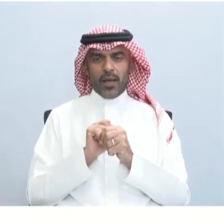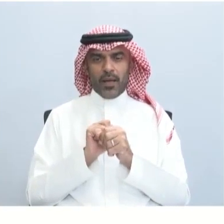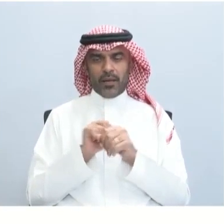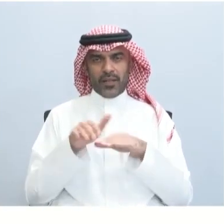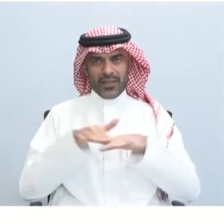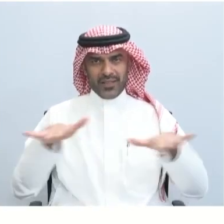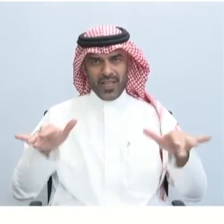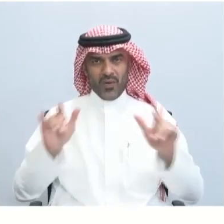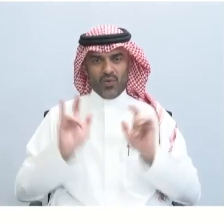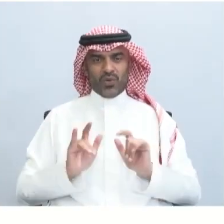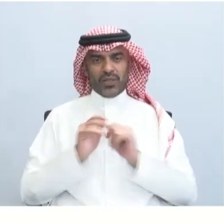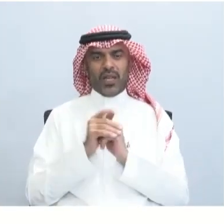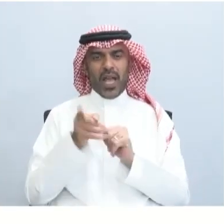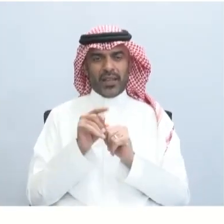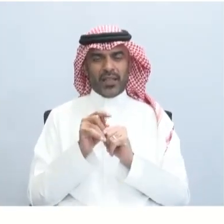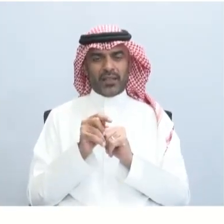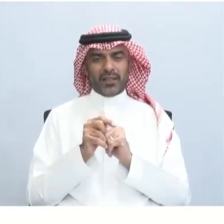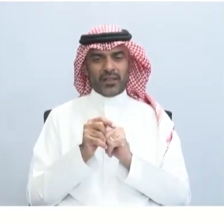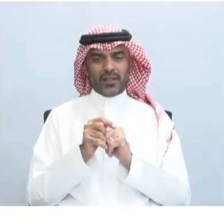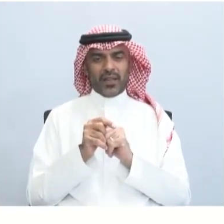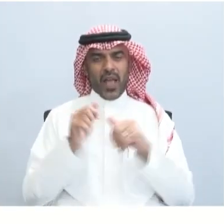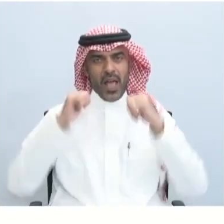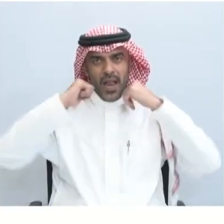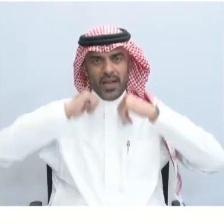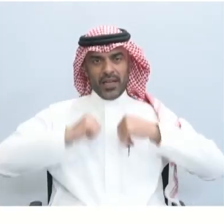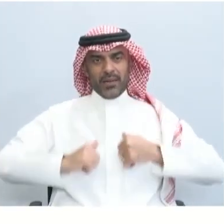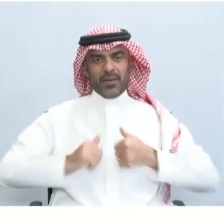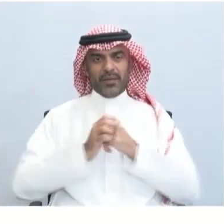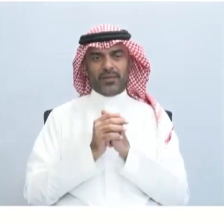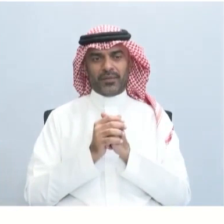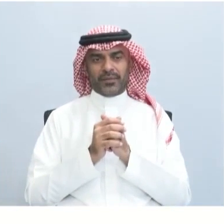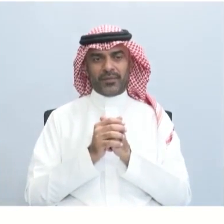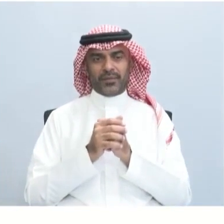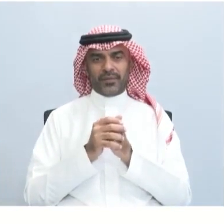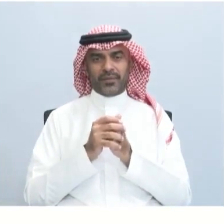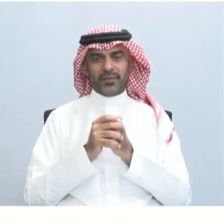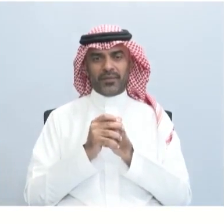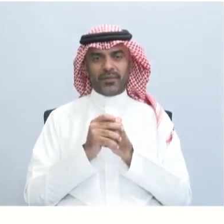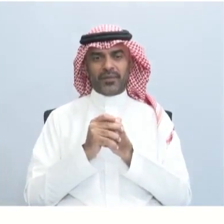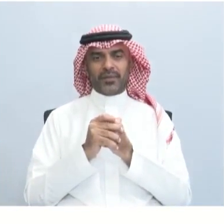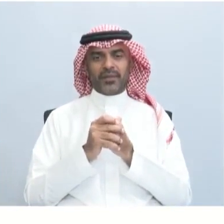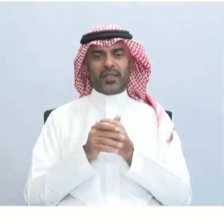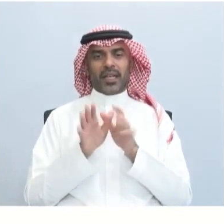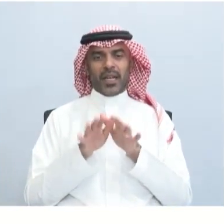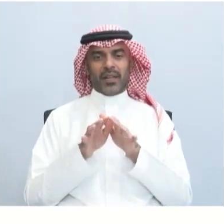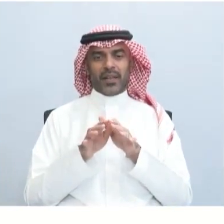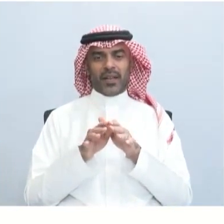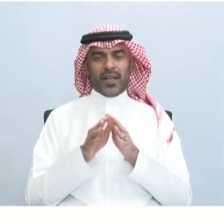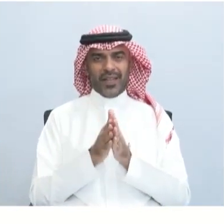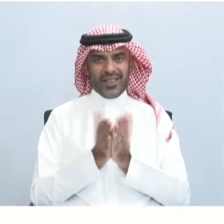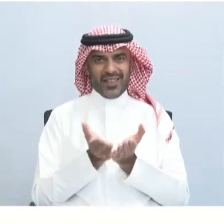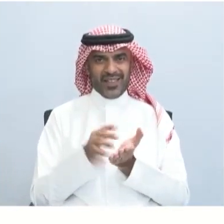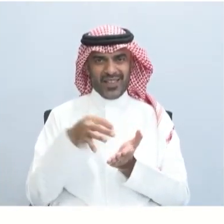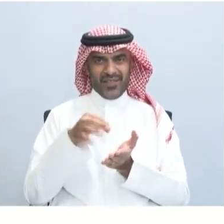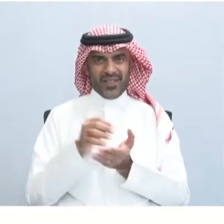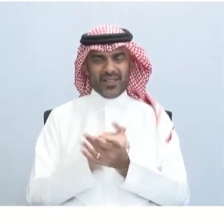الطاوله والكرسي ايضا الحقيبه كذلك رائعون الدفتر والادوات المدرسيه